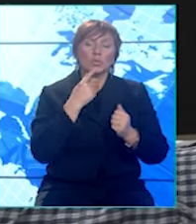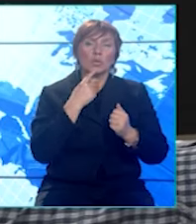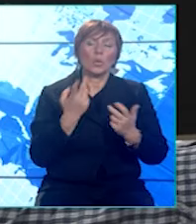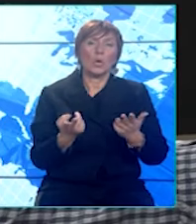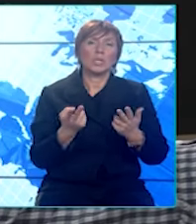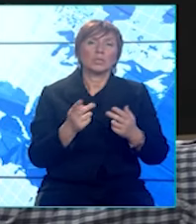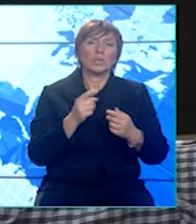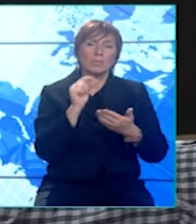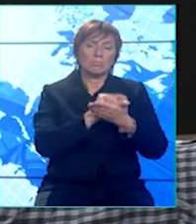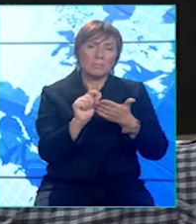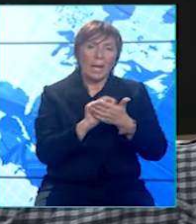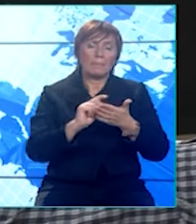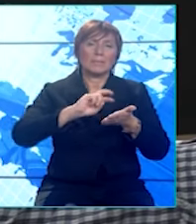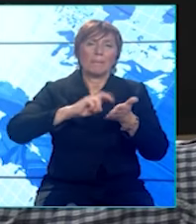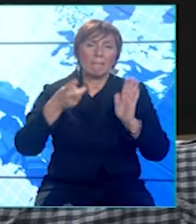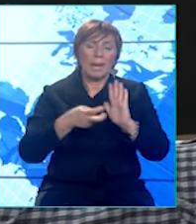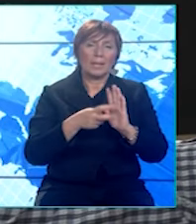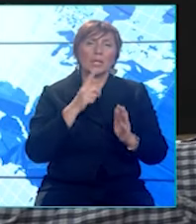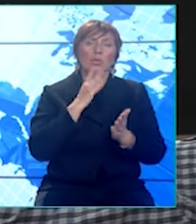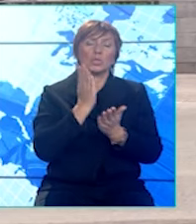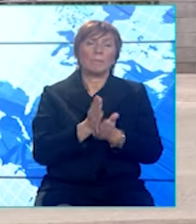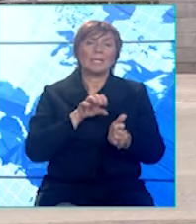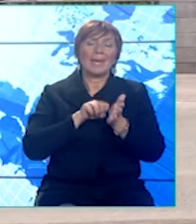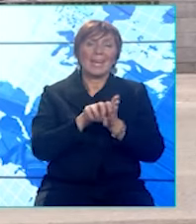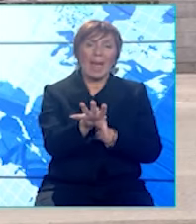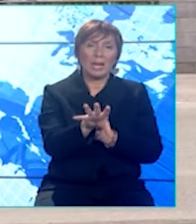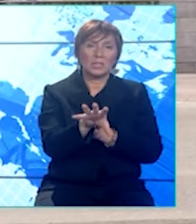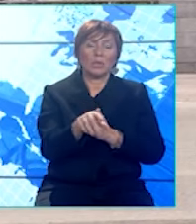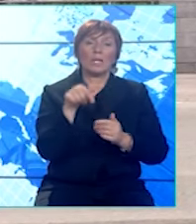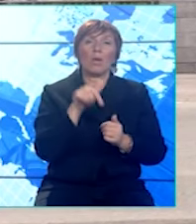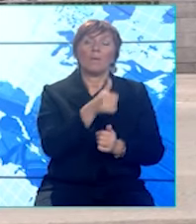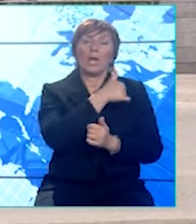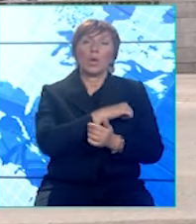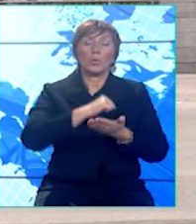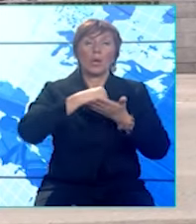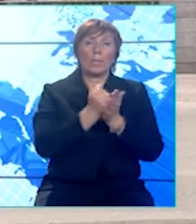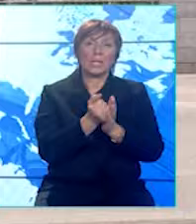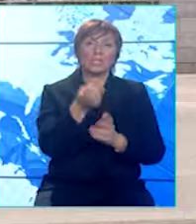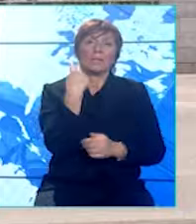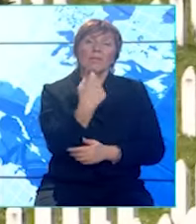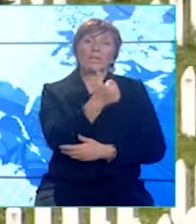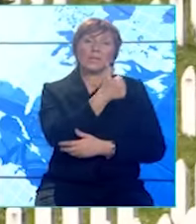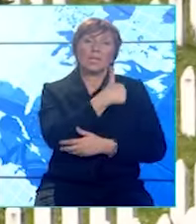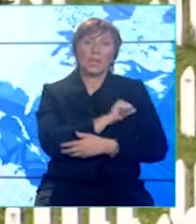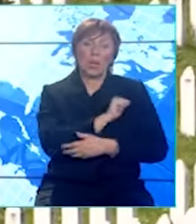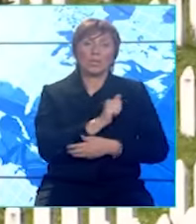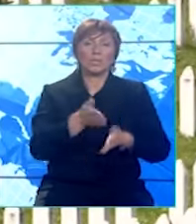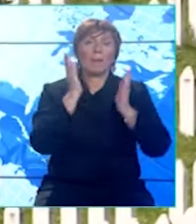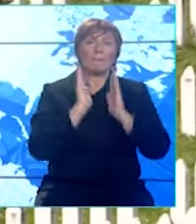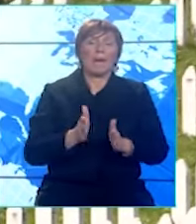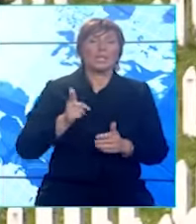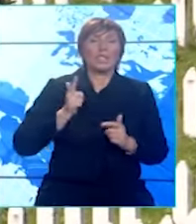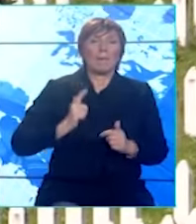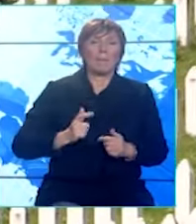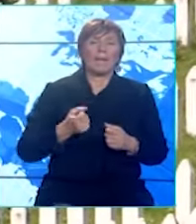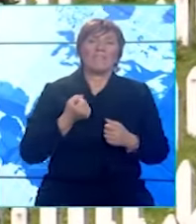uglavnom zacrtane, koje su planirane i koje će biti realizovane. Ove godine se obilježava 20. godišnjica Marša mira te veliki